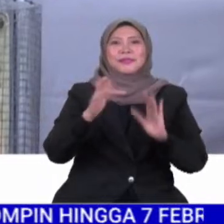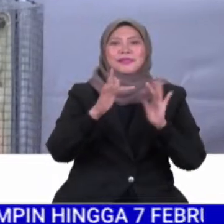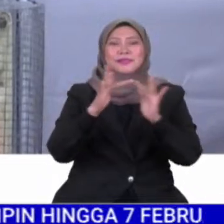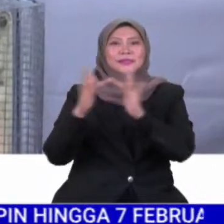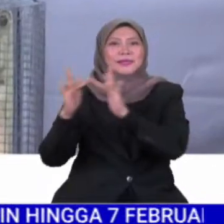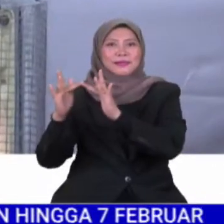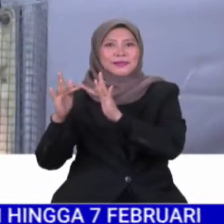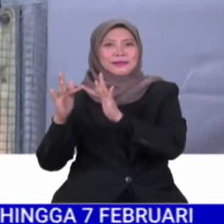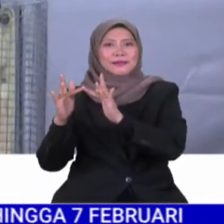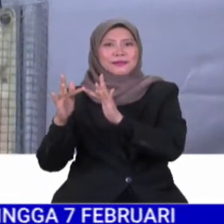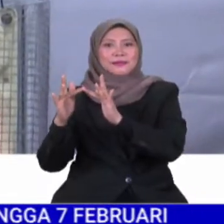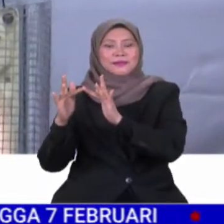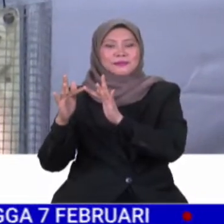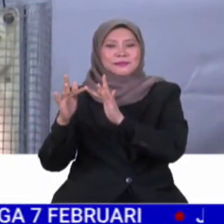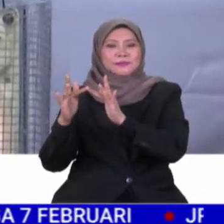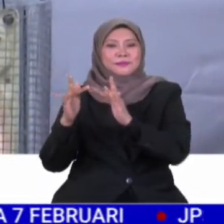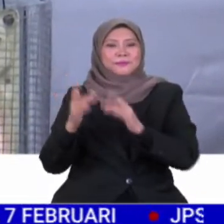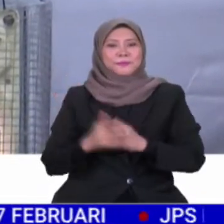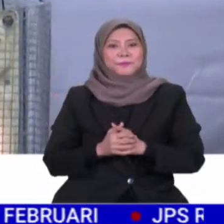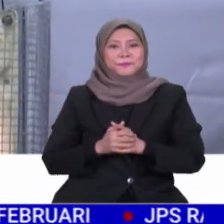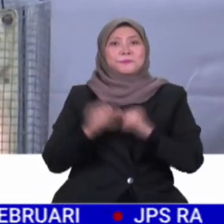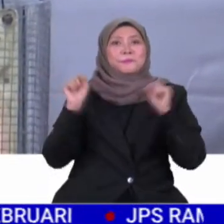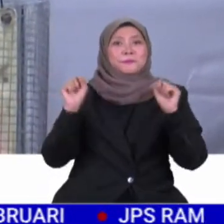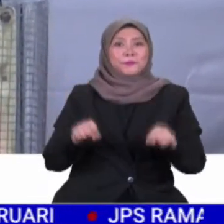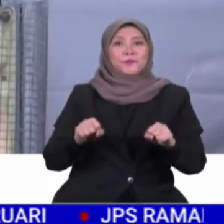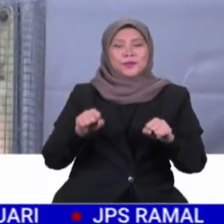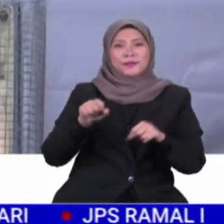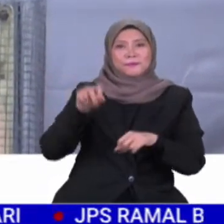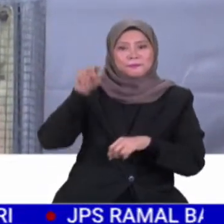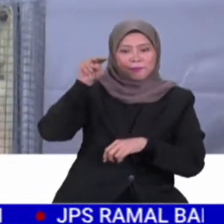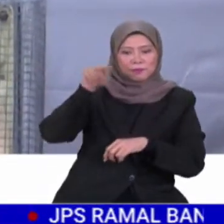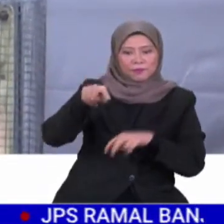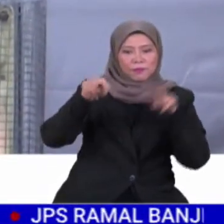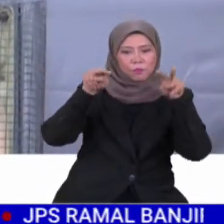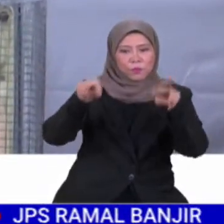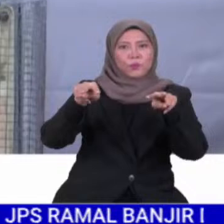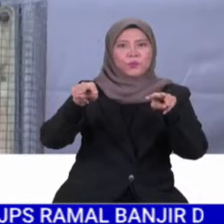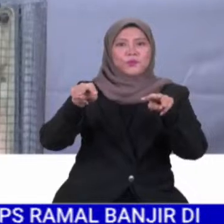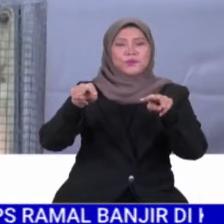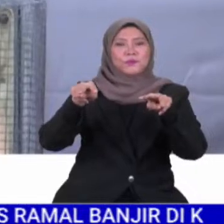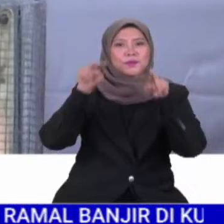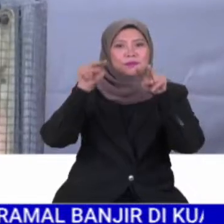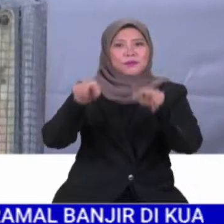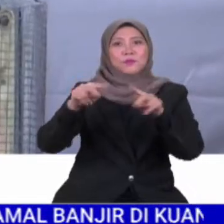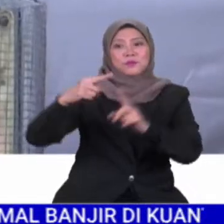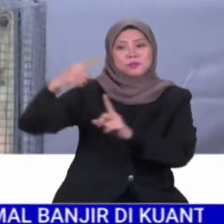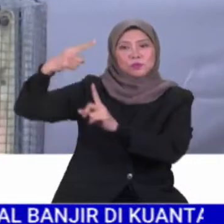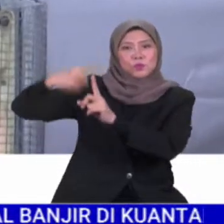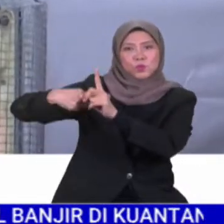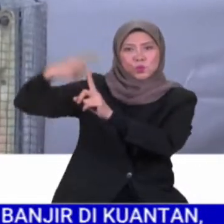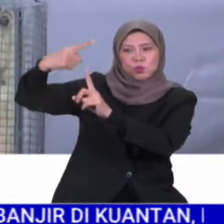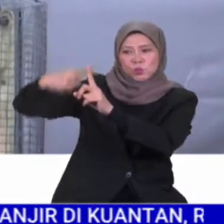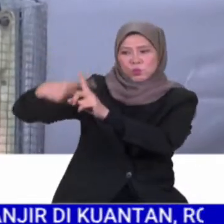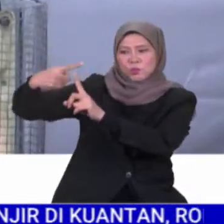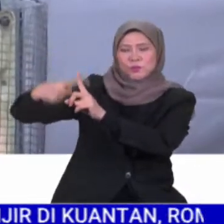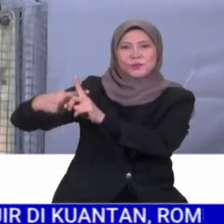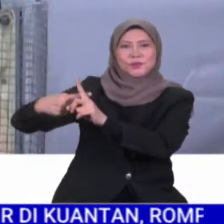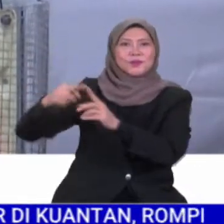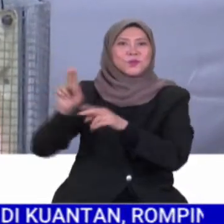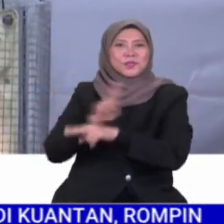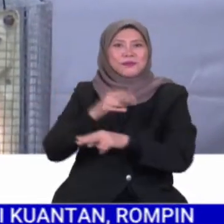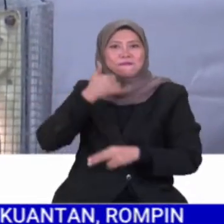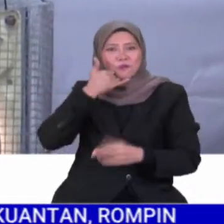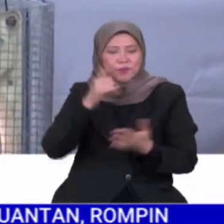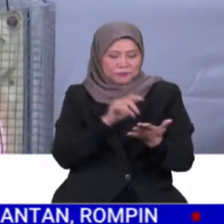of Things, di mana kita dapat pantau kelembapan dia, suhu dia daripada menggunakan telefon